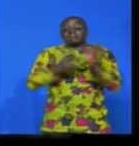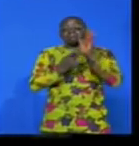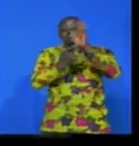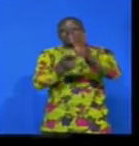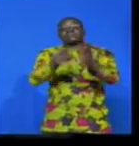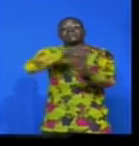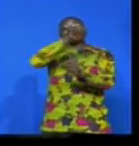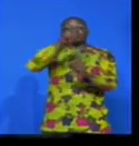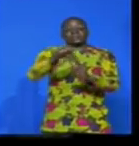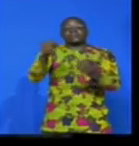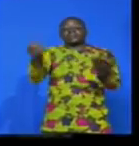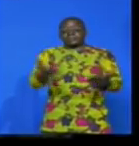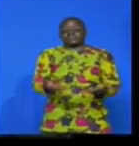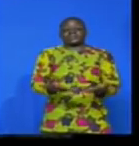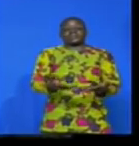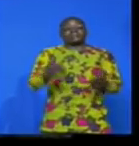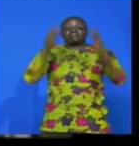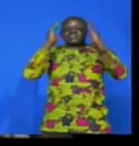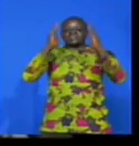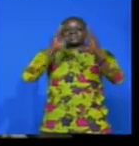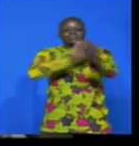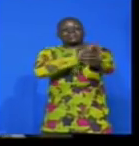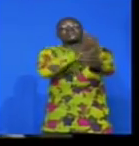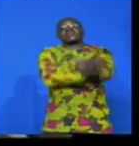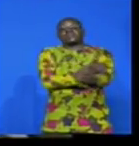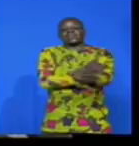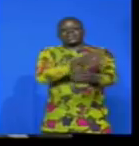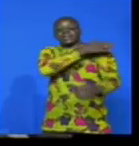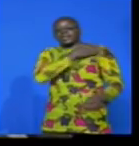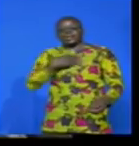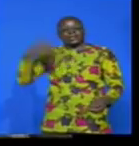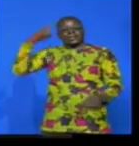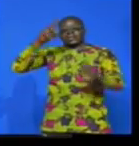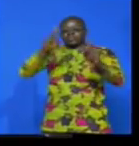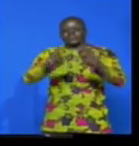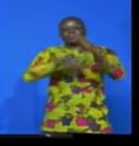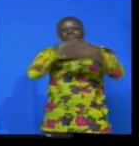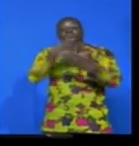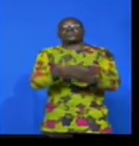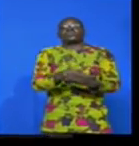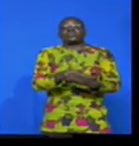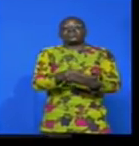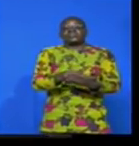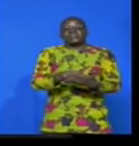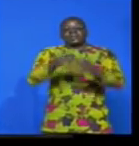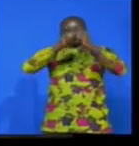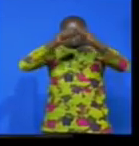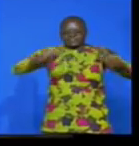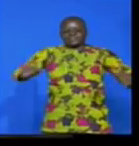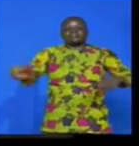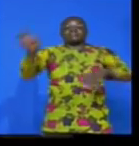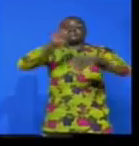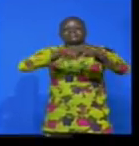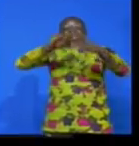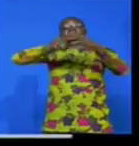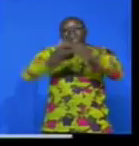qui retient ici l'attention des autorités ainsi que des forces vives de la Leraba. Un atelier pour marquer le début